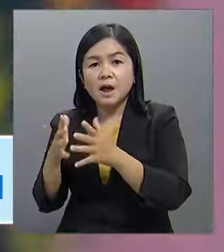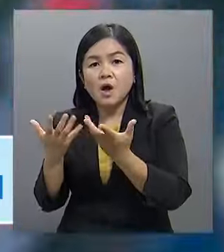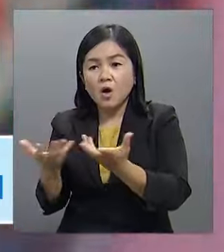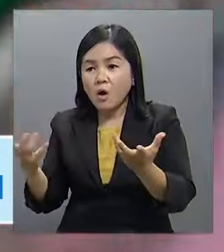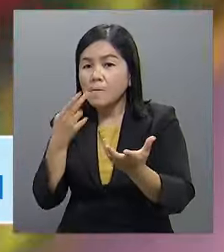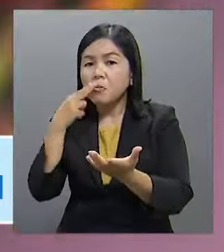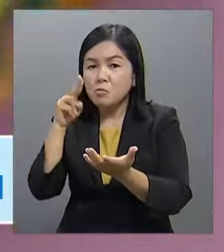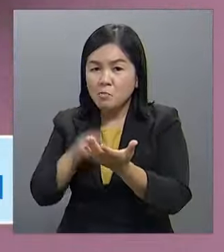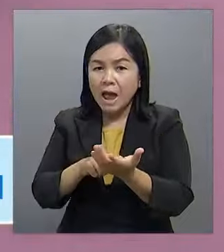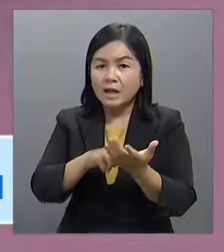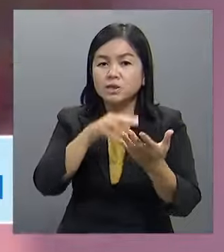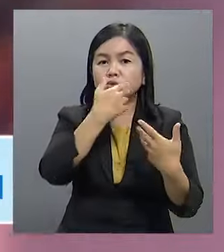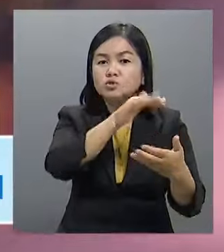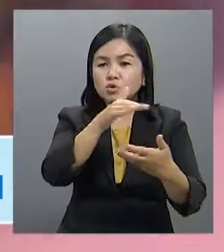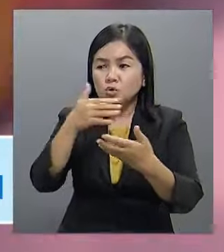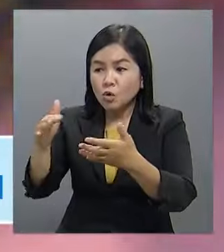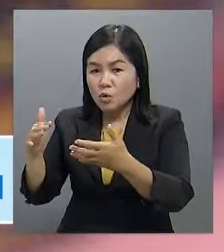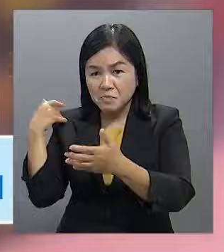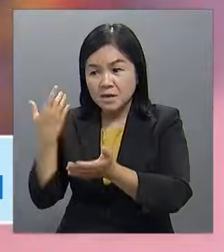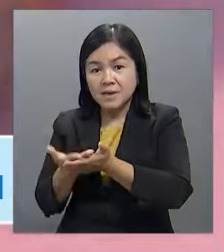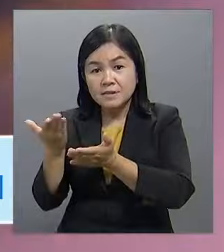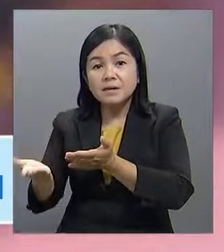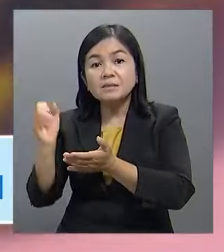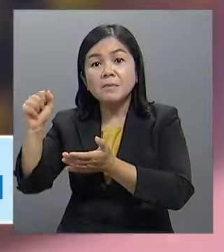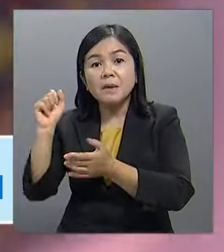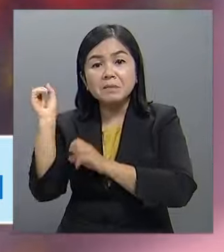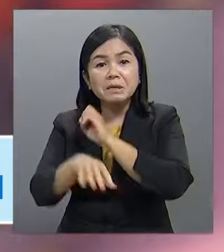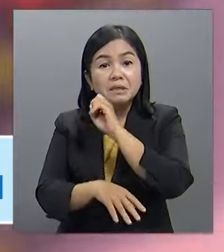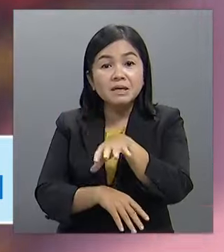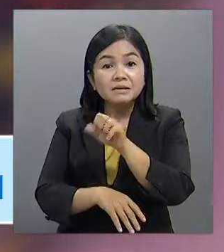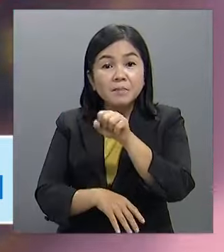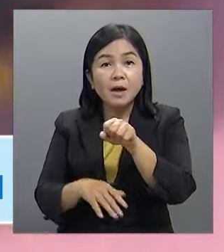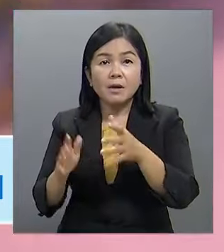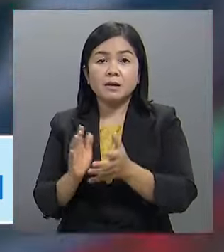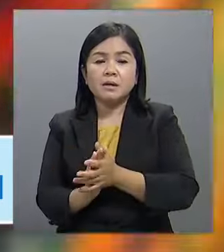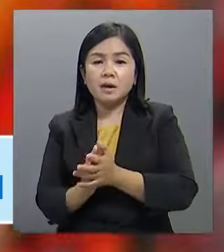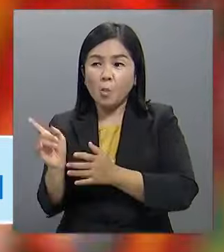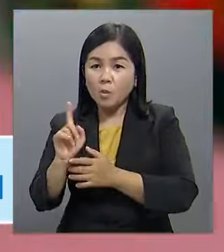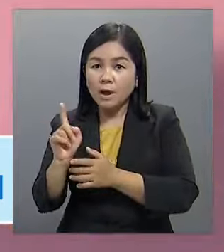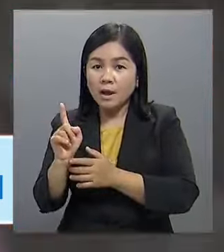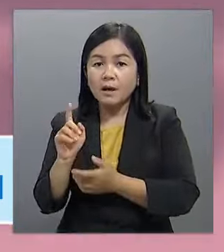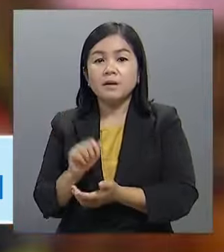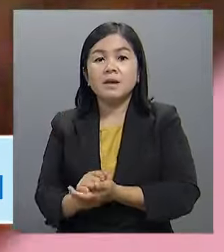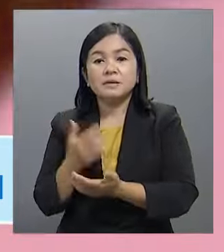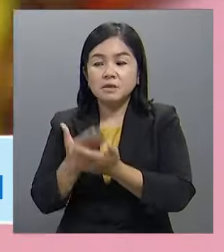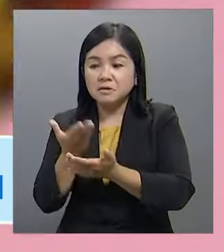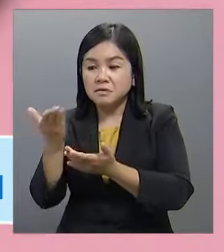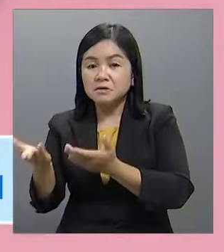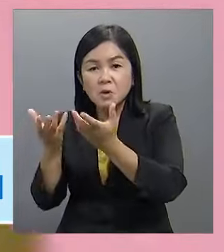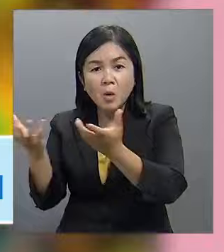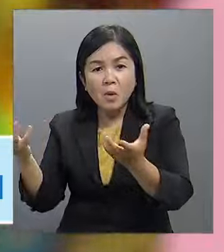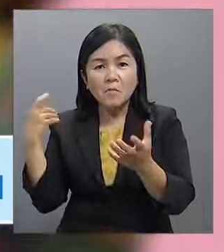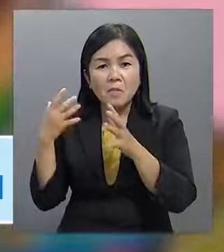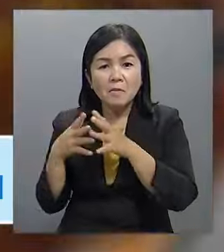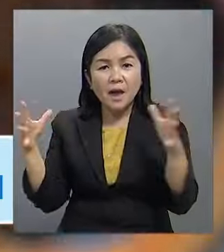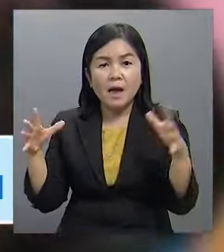มาเนี่ยคุณยุ้ยคุณไปทำได้นะกล่องคุณน่าจะเยอะแล้วอ่ะ อุ้ยตอนนี้ชัยพรเป็นขวัญใจของแม่บ้านเพราะว่าเขาบอกว่าเก็บกล่องแยกมาให้